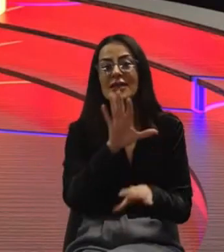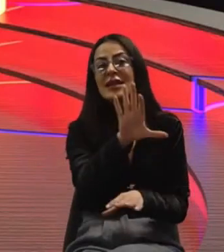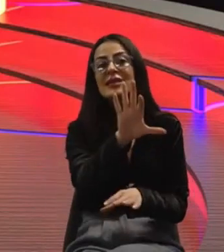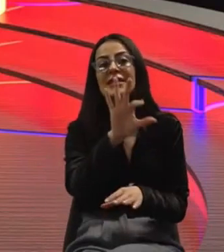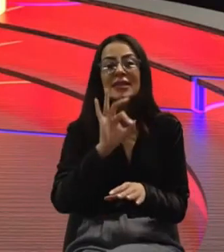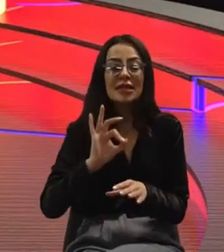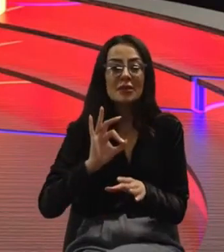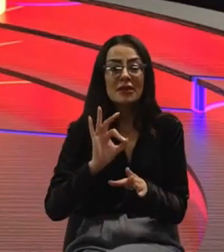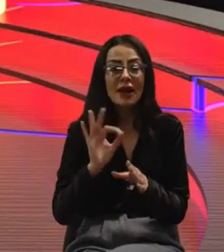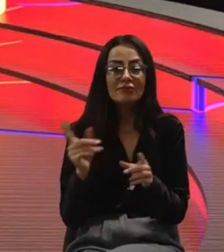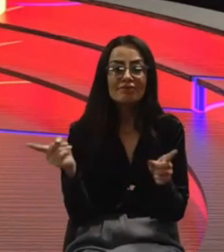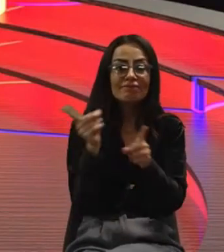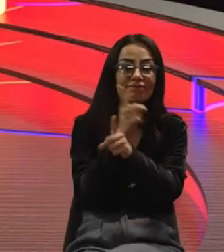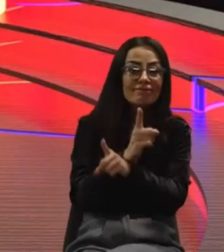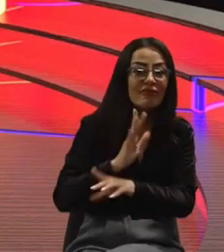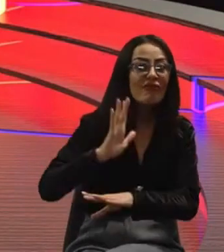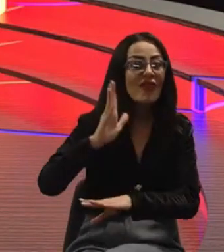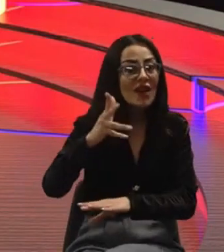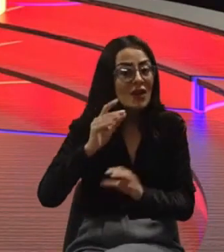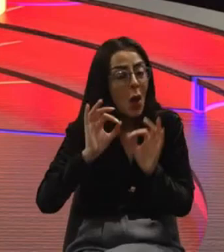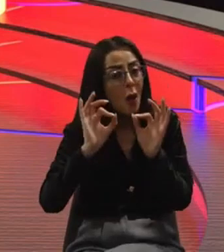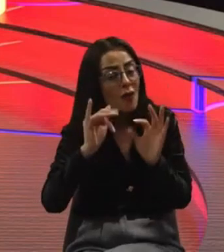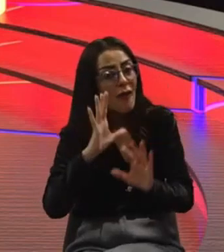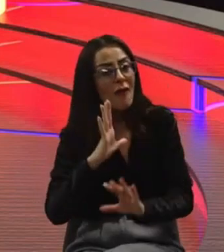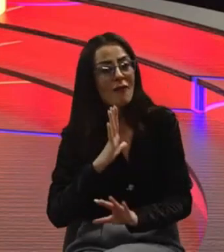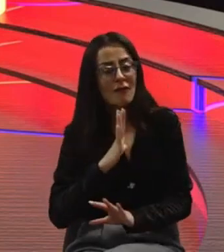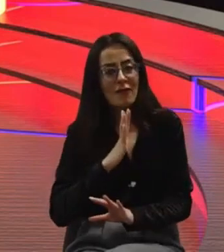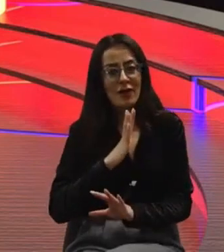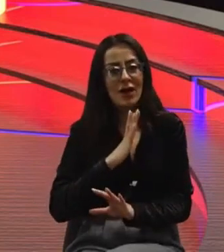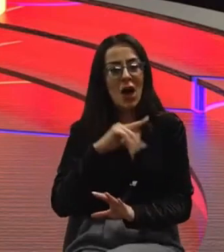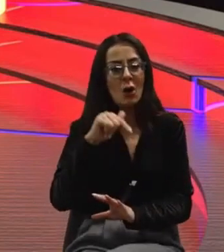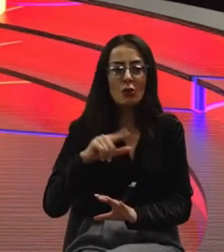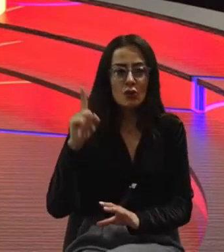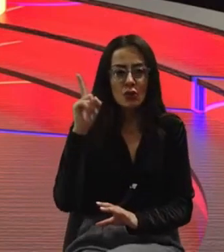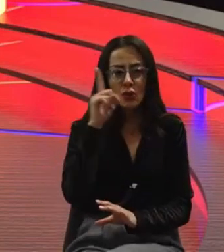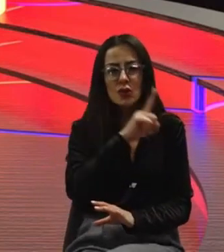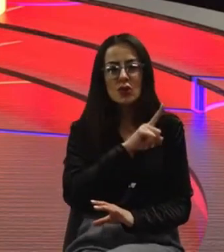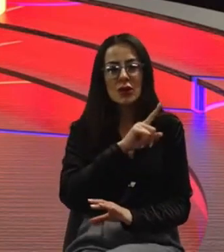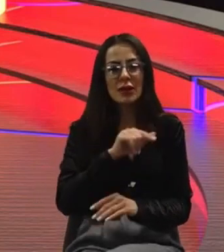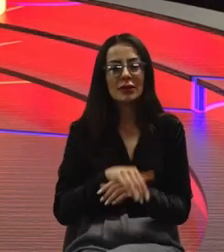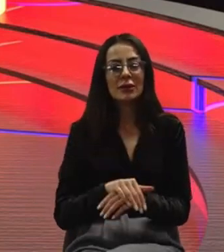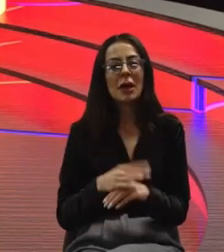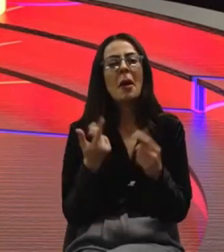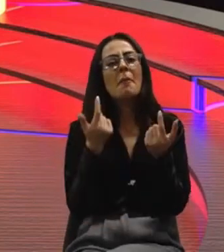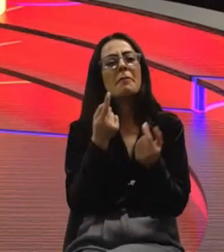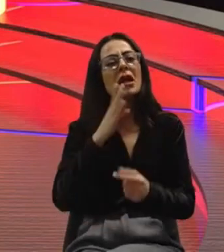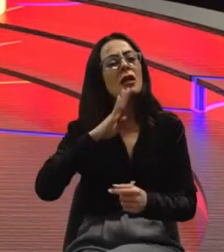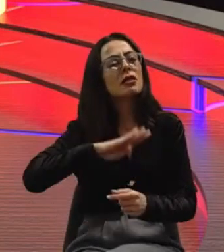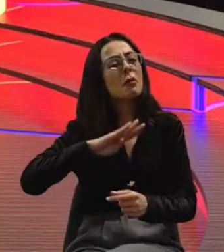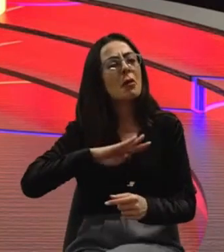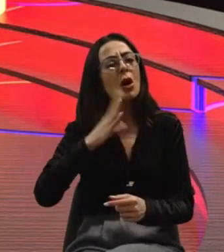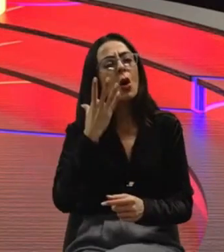etkileyecek şey yine seçeceğiz İlk birkaç iş Dolayısıyla bu konuda biraz sabırlı olmak ve bu işini yapmanız